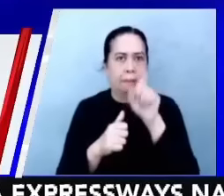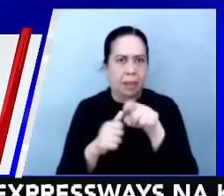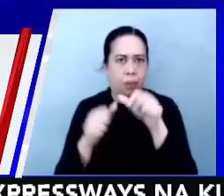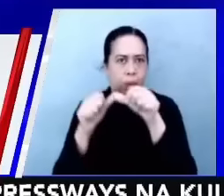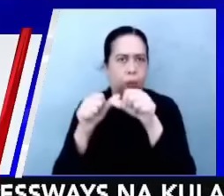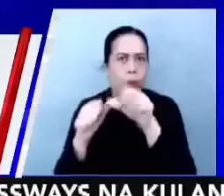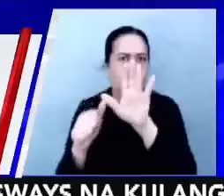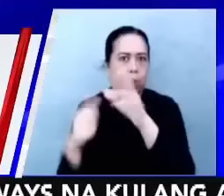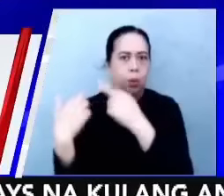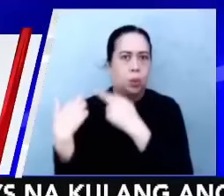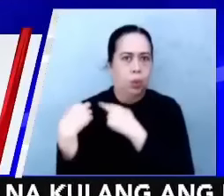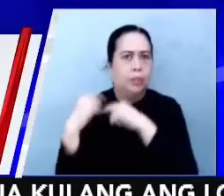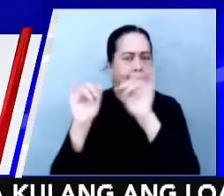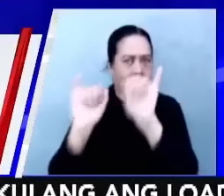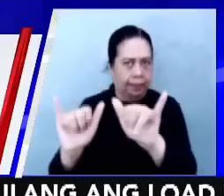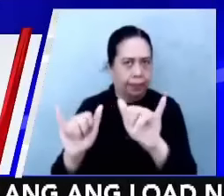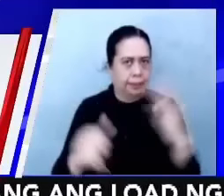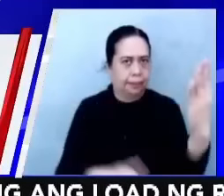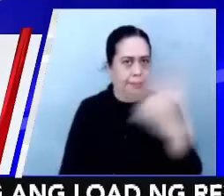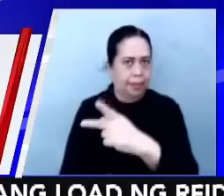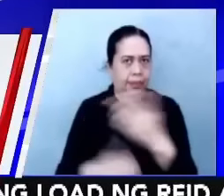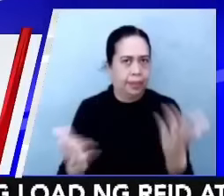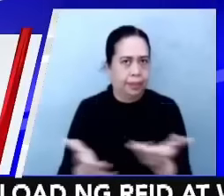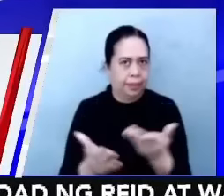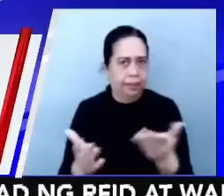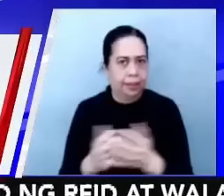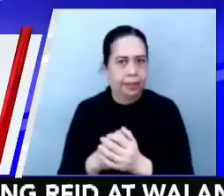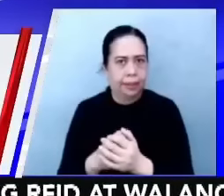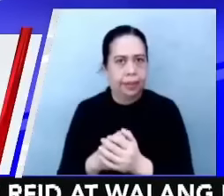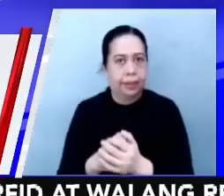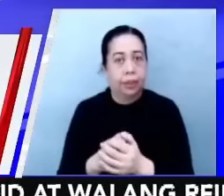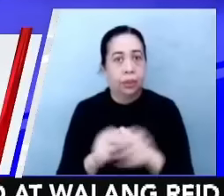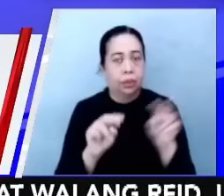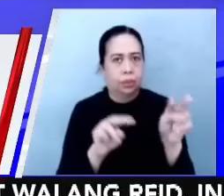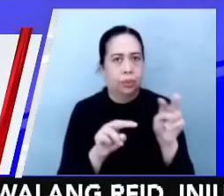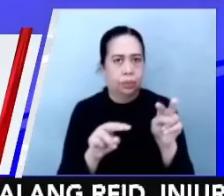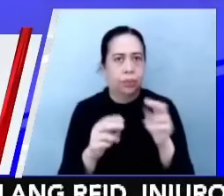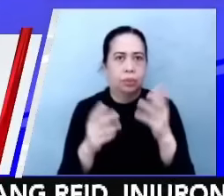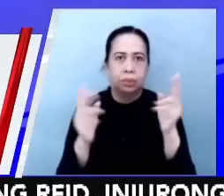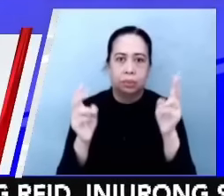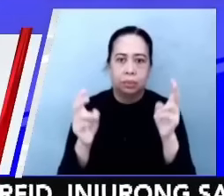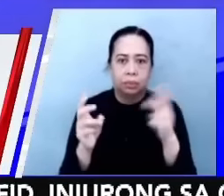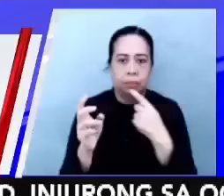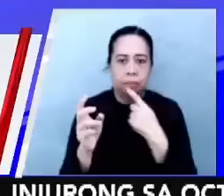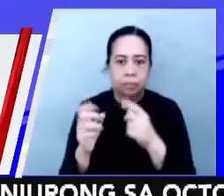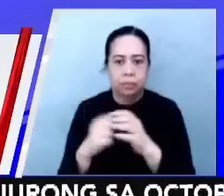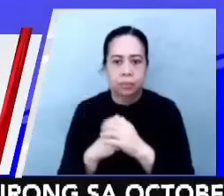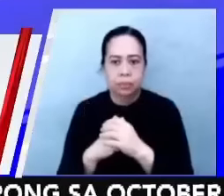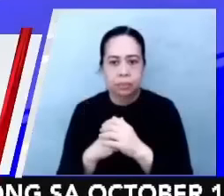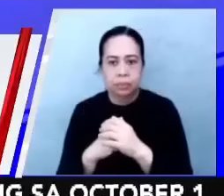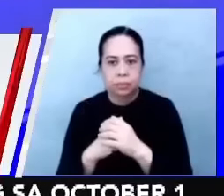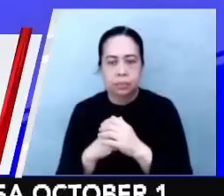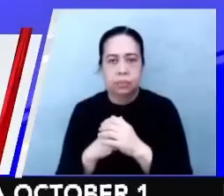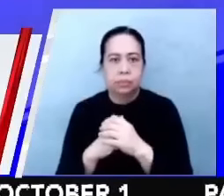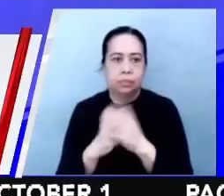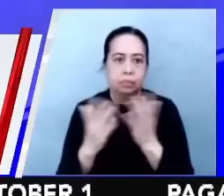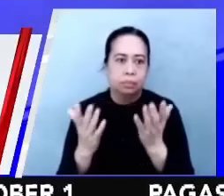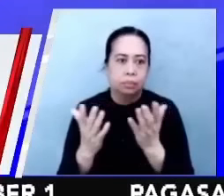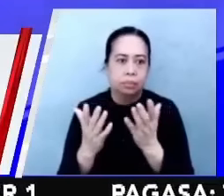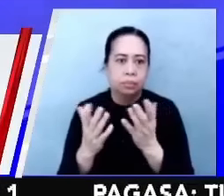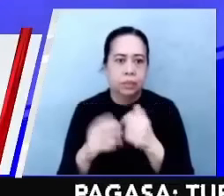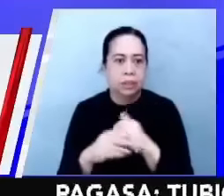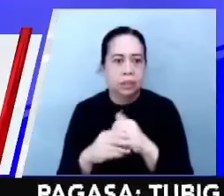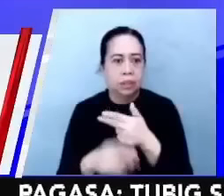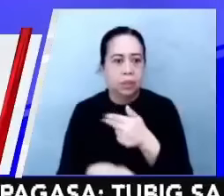pinabibilis siya dito so nakatukoy pa rin na di umano nasa ah nasa Indonesia na